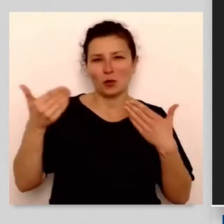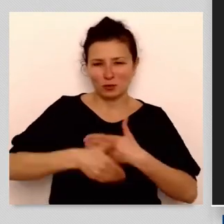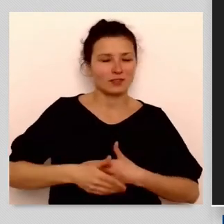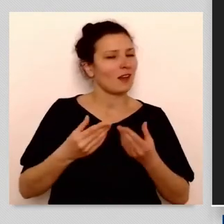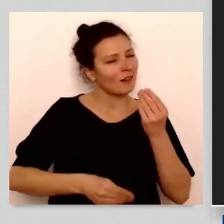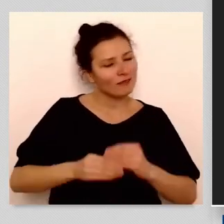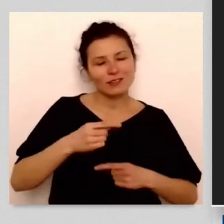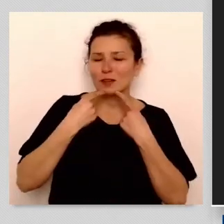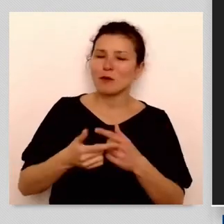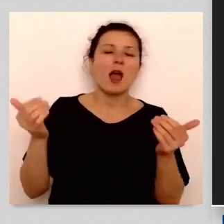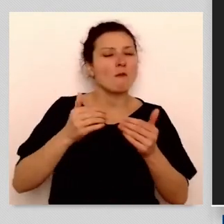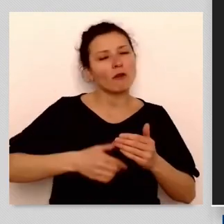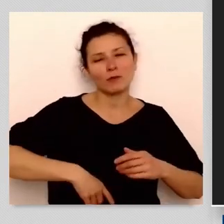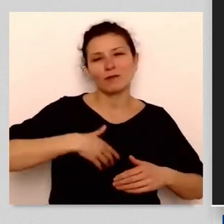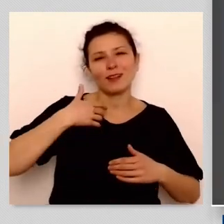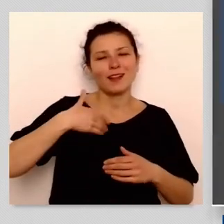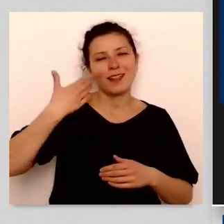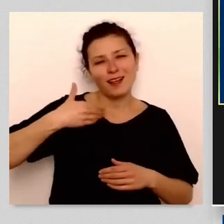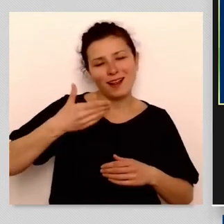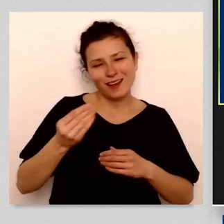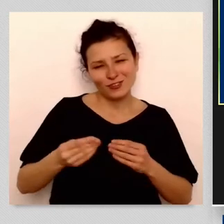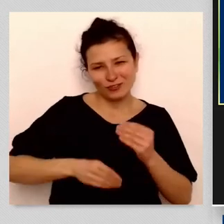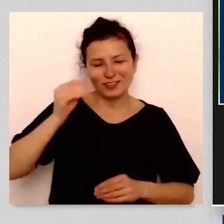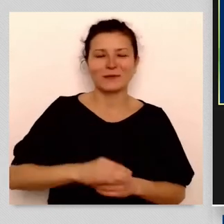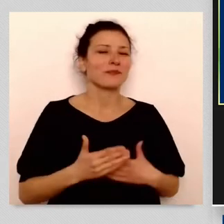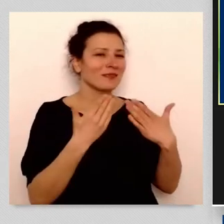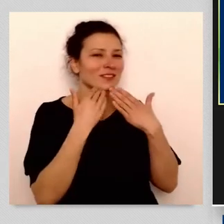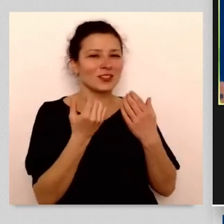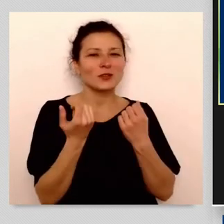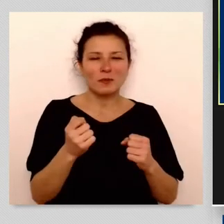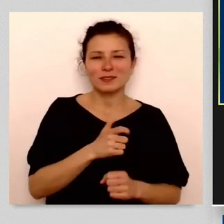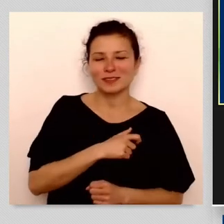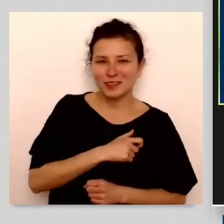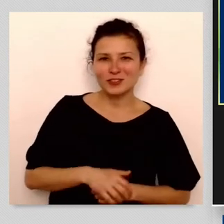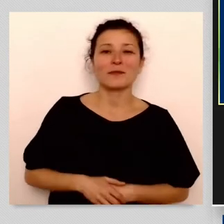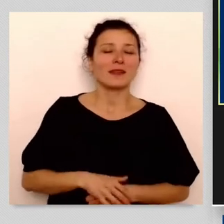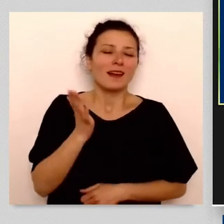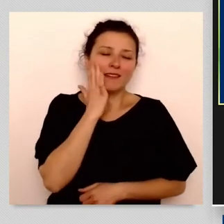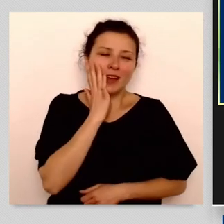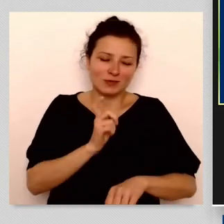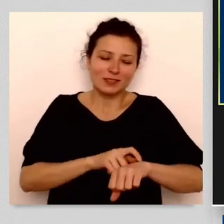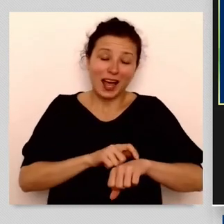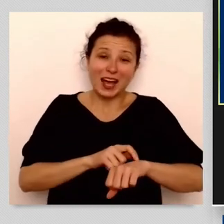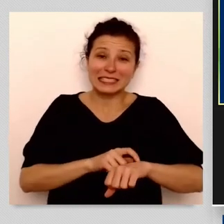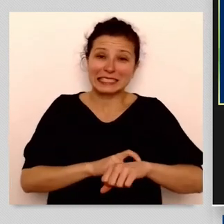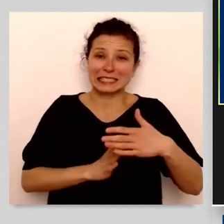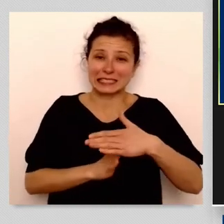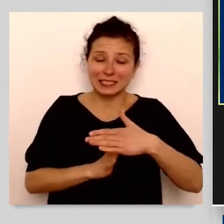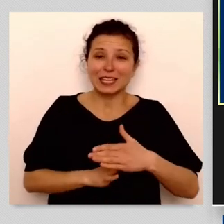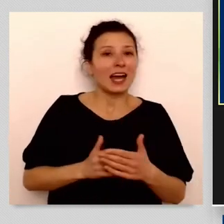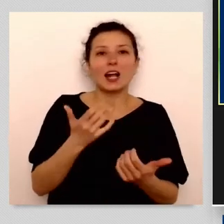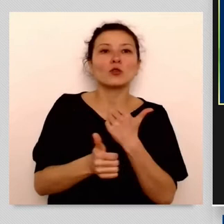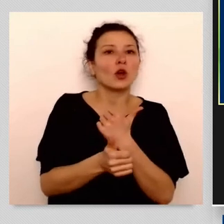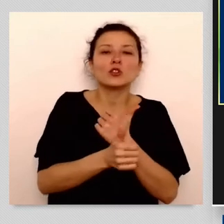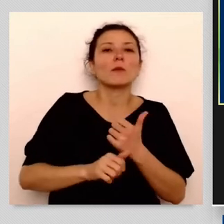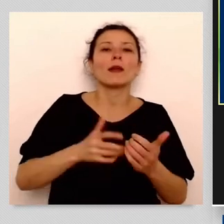chociaż mogłabym jeszcze trochę. Dziękuję serdecznie. Zdaję sobie sprawę, że ten czas jest ograniczony, ale nie chodzi o to, żeśmy wyczerpali temat, tylko